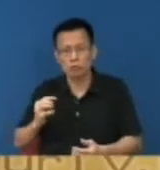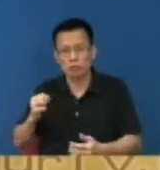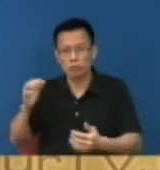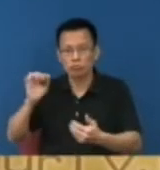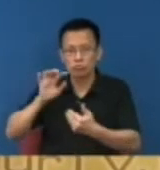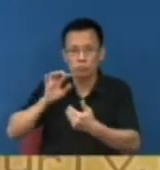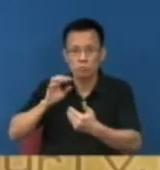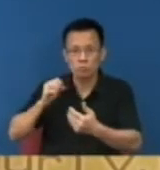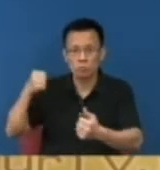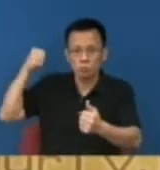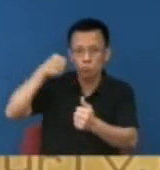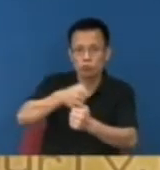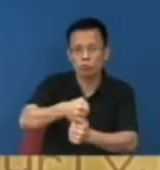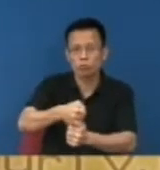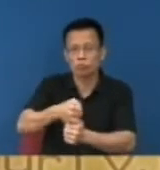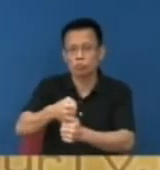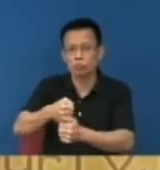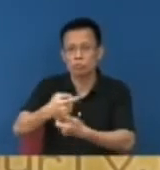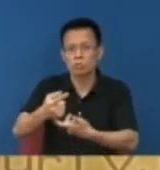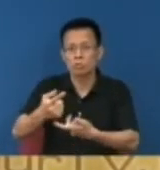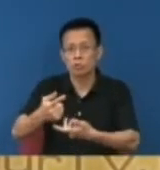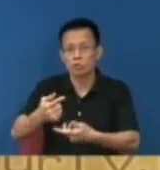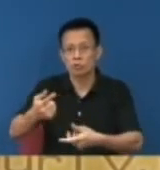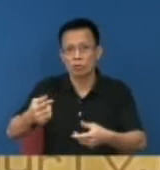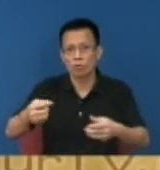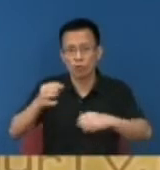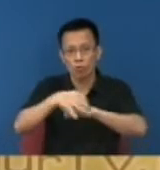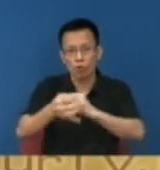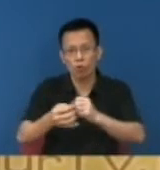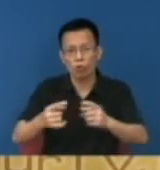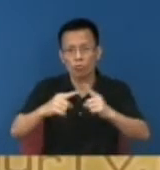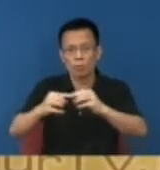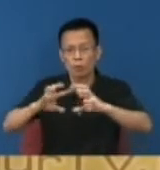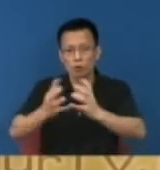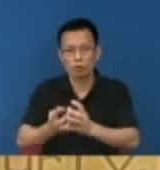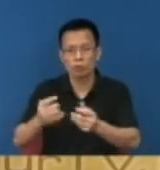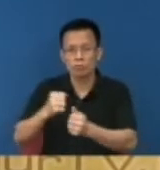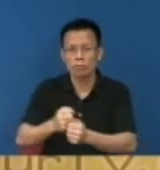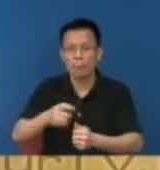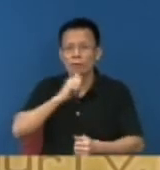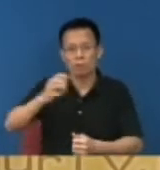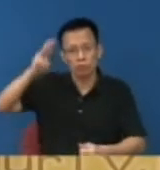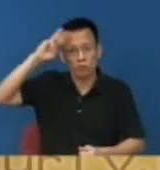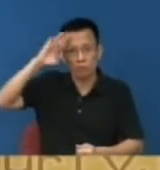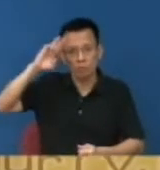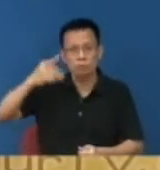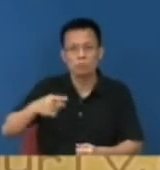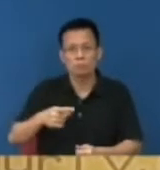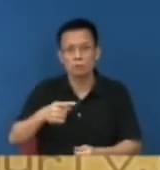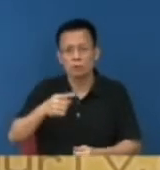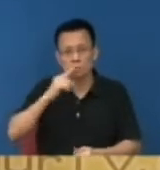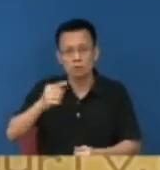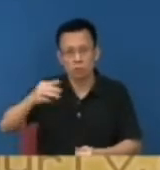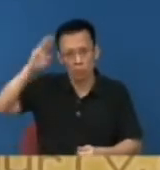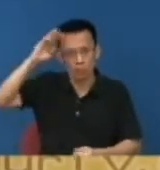嘅喎，呢、這個政黨係統率一支軍隊嘅喎，係咪？呢啲軍隊係訓練出嚟殺呢一